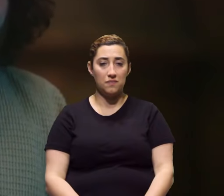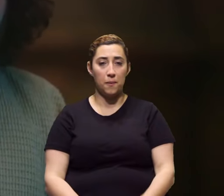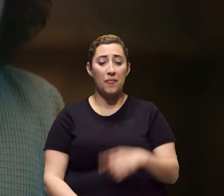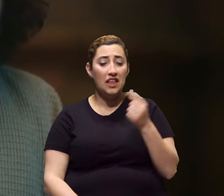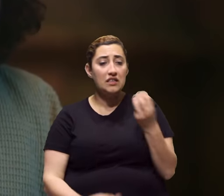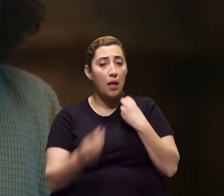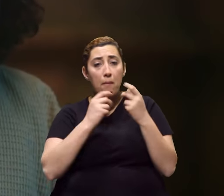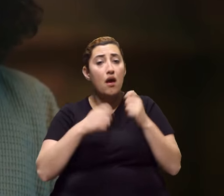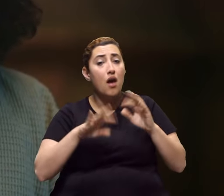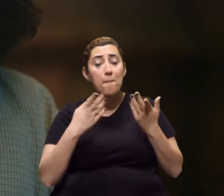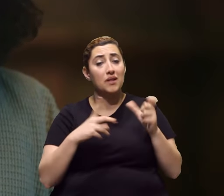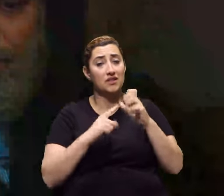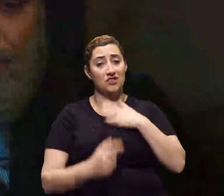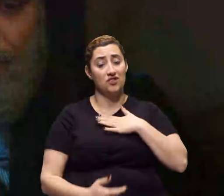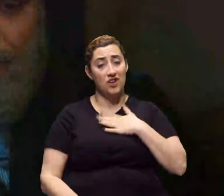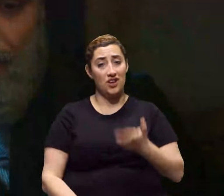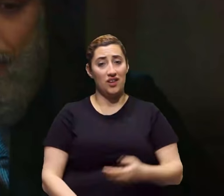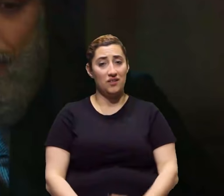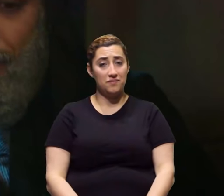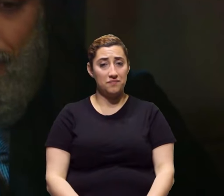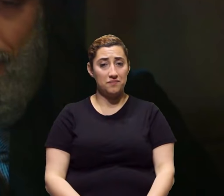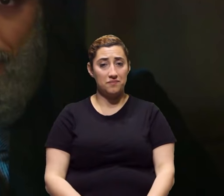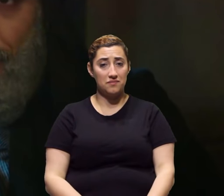Ağzınızı açıp tek lokma yememişsiniz şeyhim.